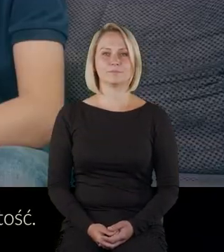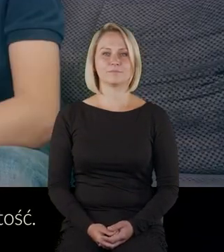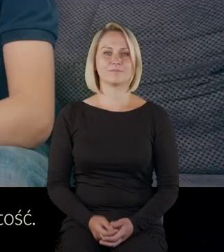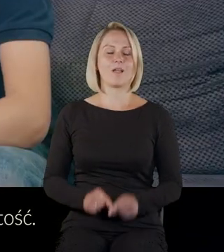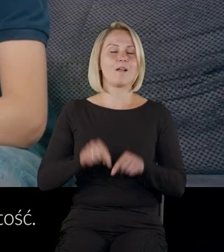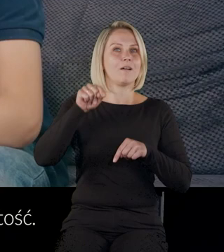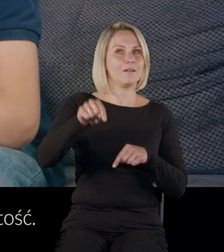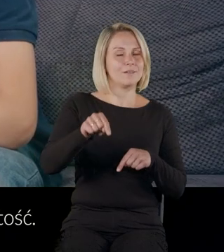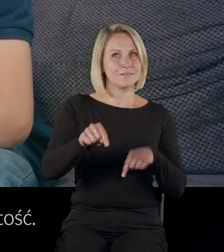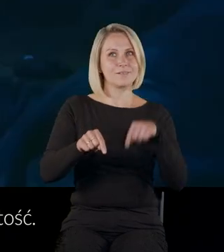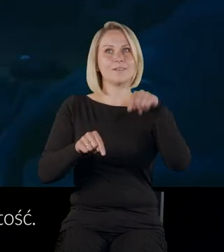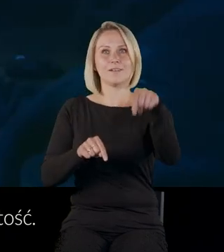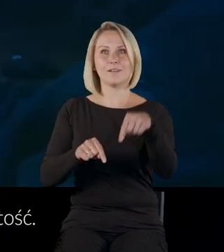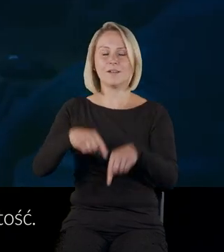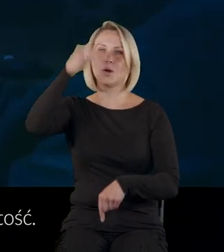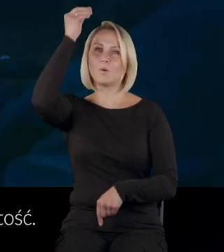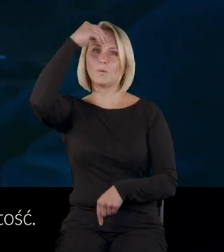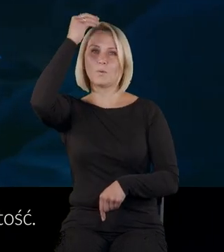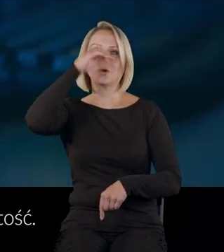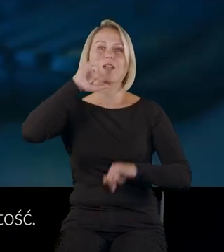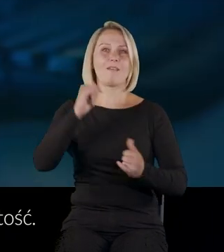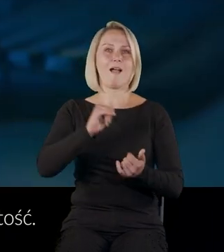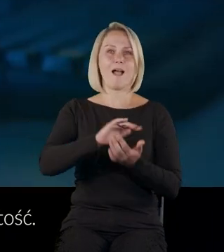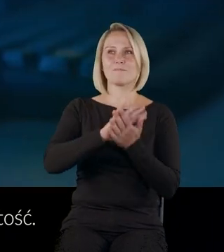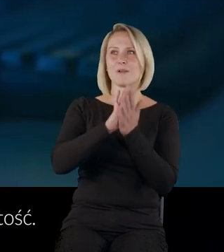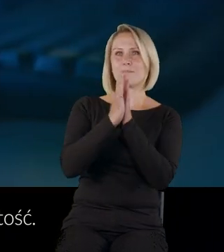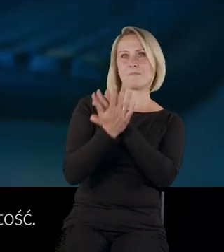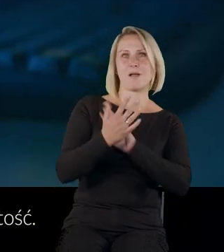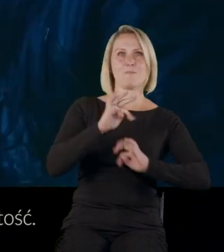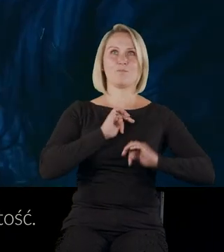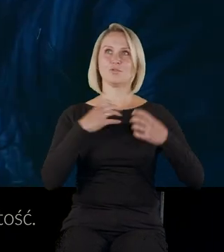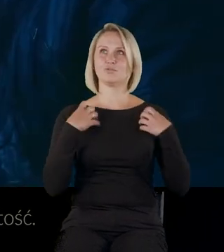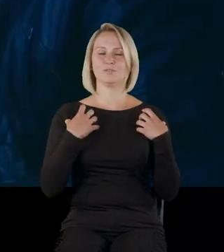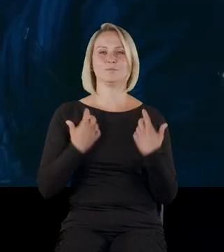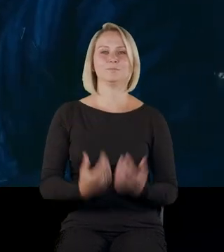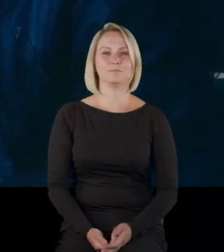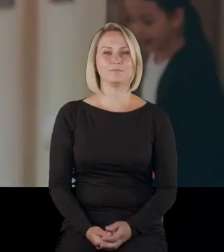Krok po kroku uczymy się, jak zmieniać naszą rzeczywistość.